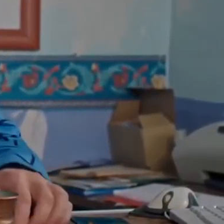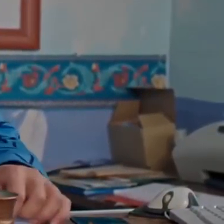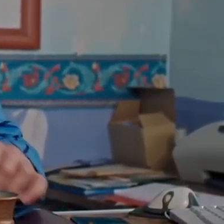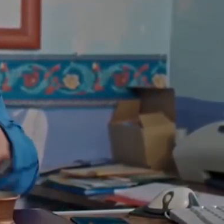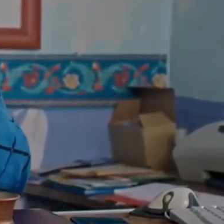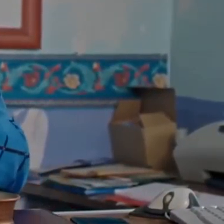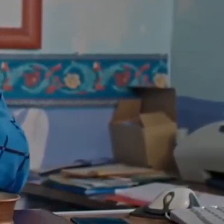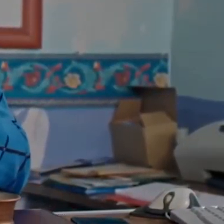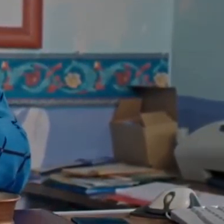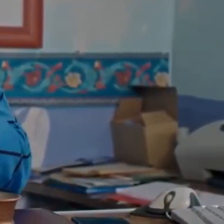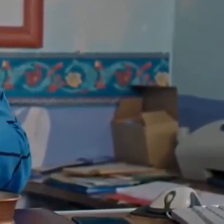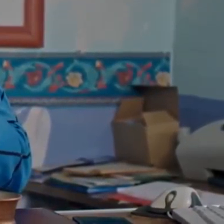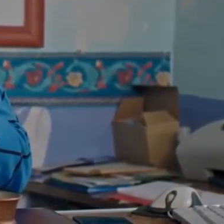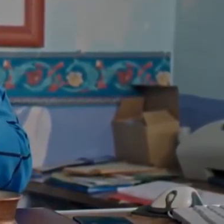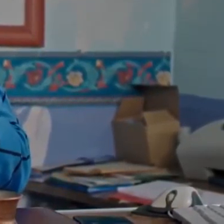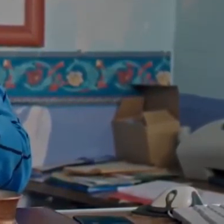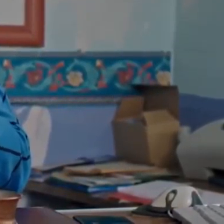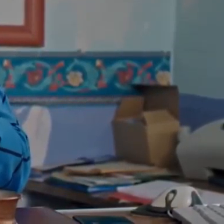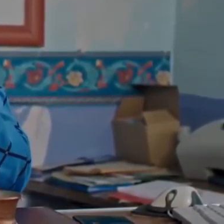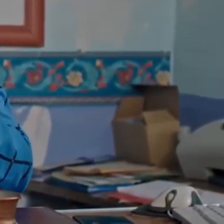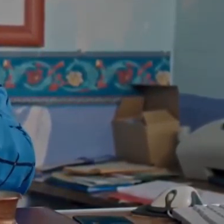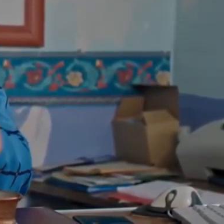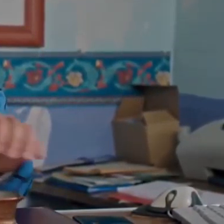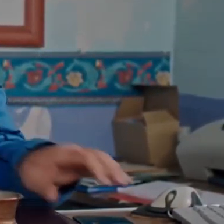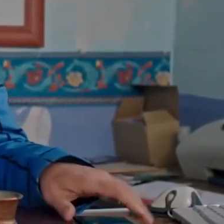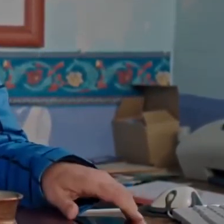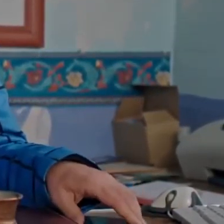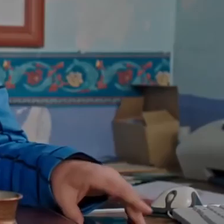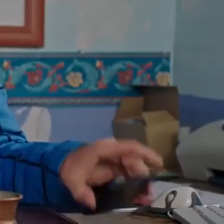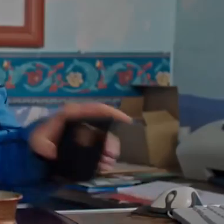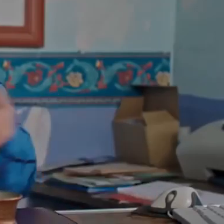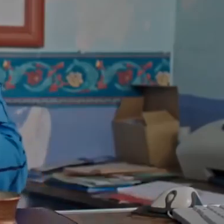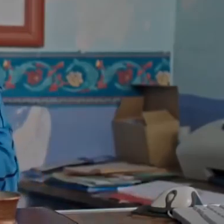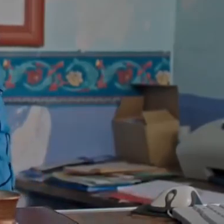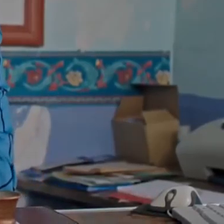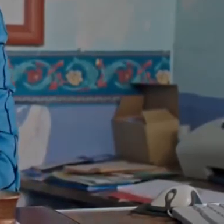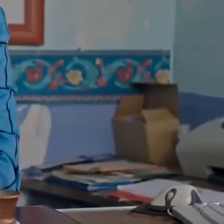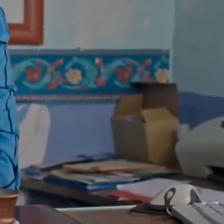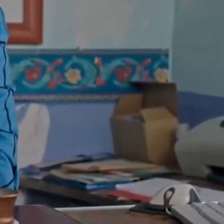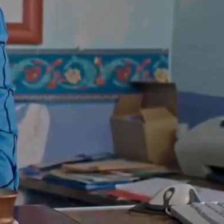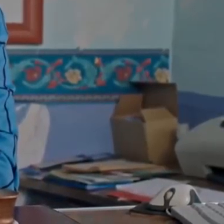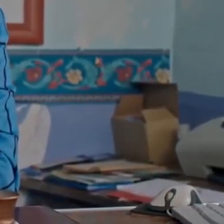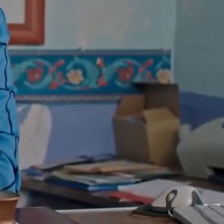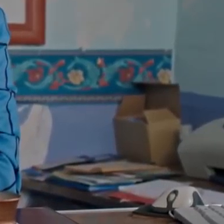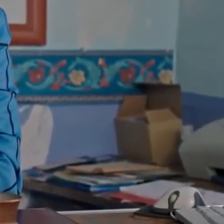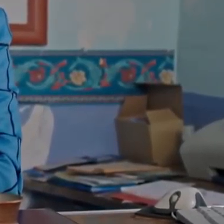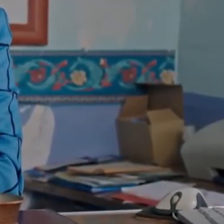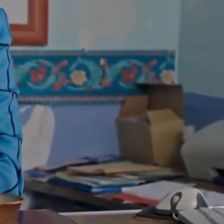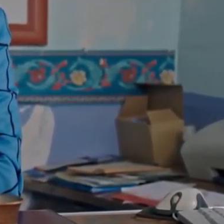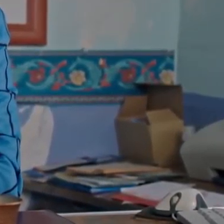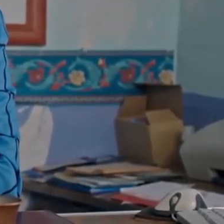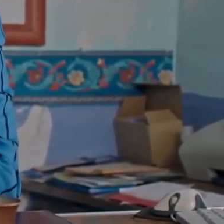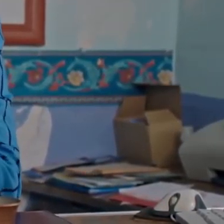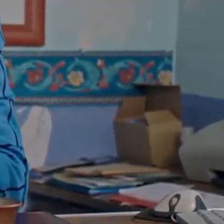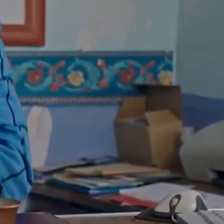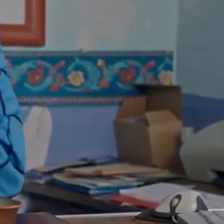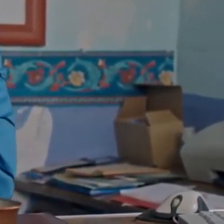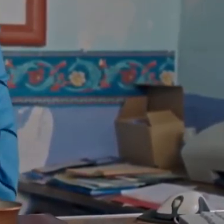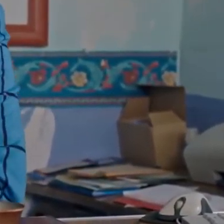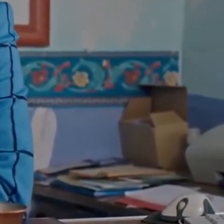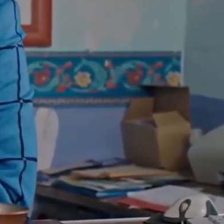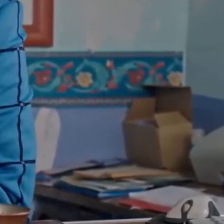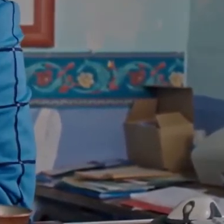sırıtarak geri koydu. Zarfı masaya bırakıp telefonunu aldı. Birini aradı,